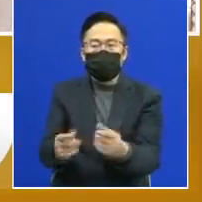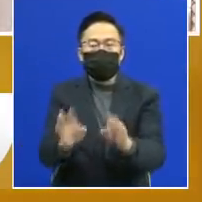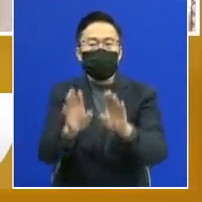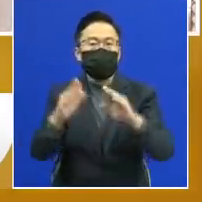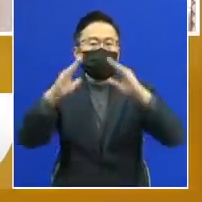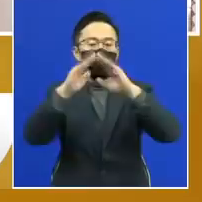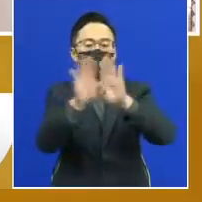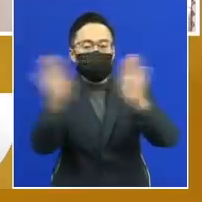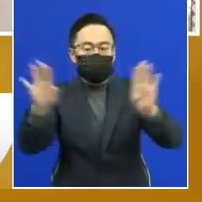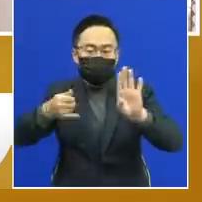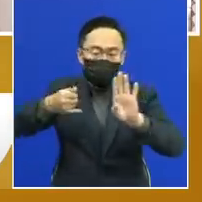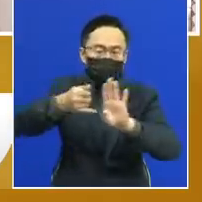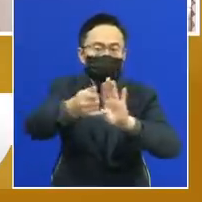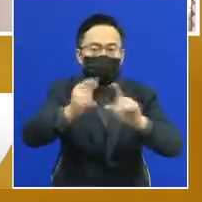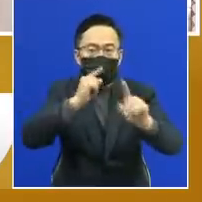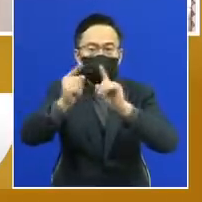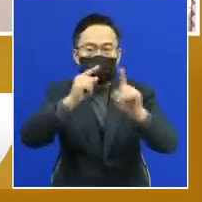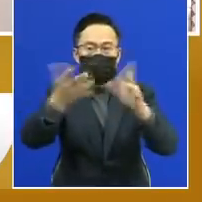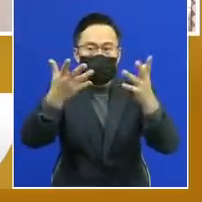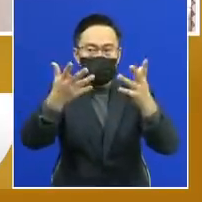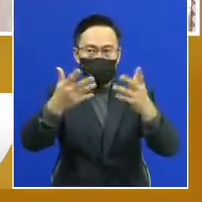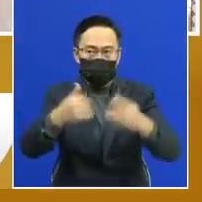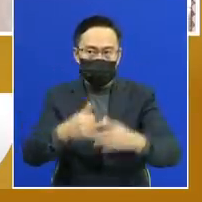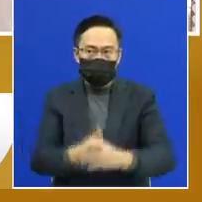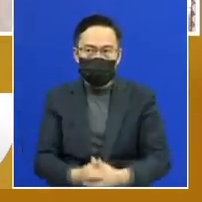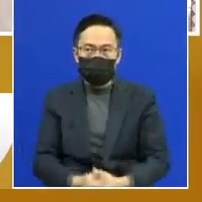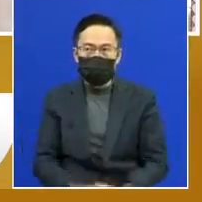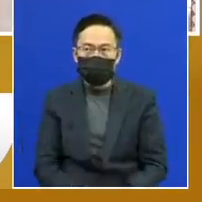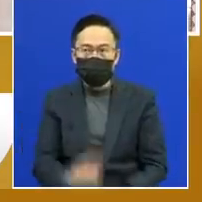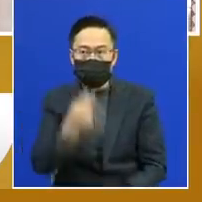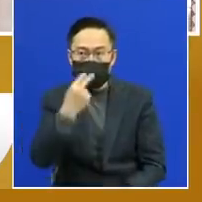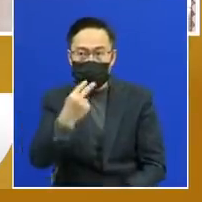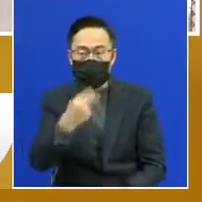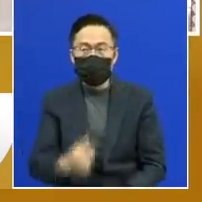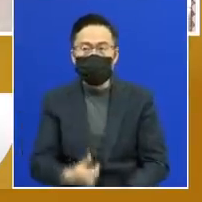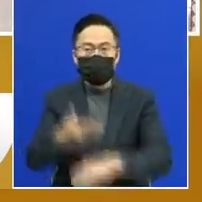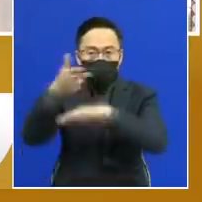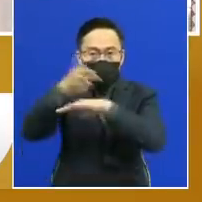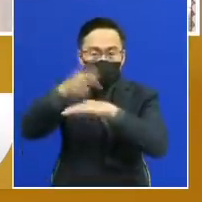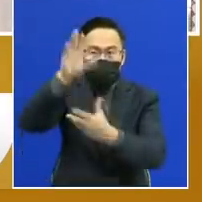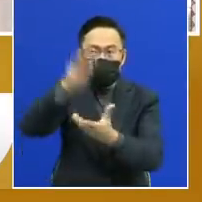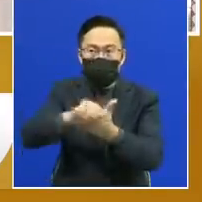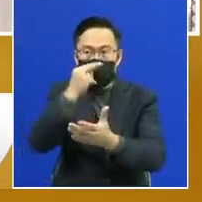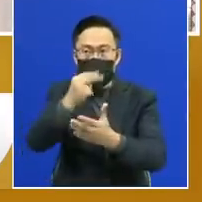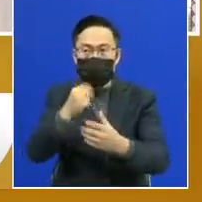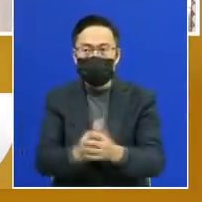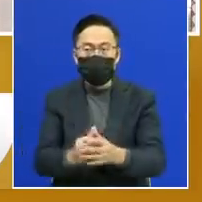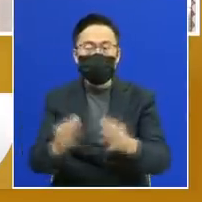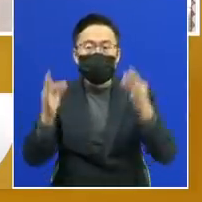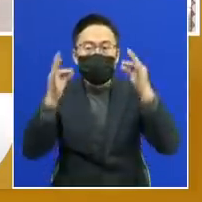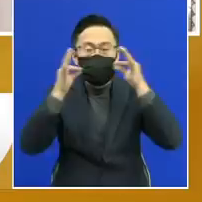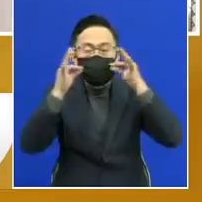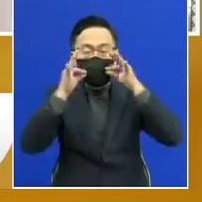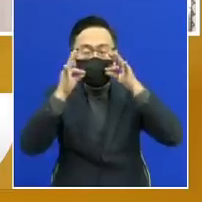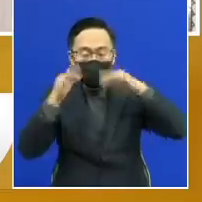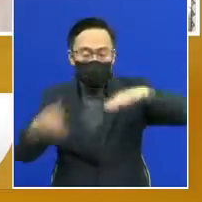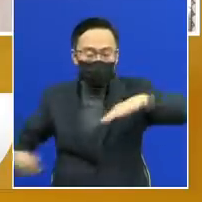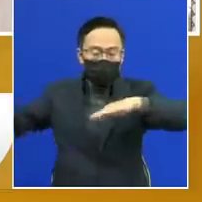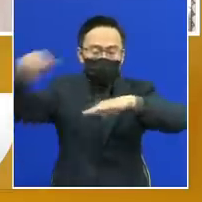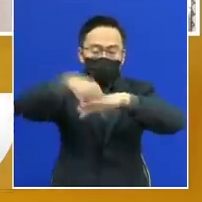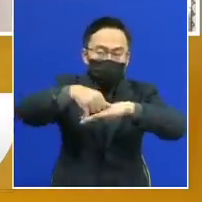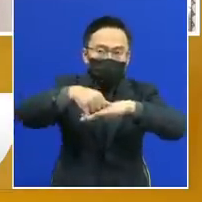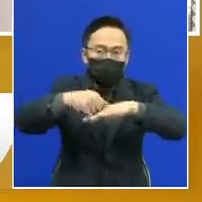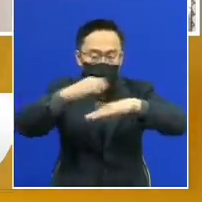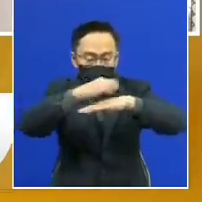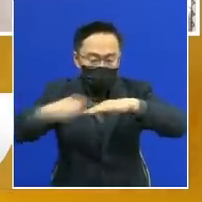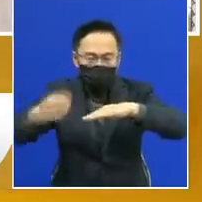เราก็มองว่าในคลิปวิดีโอนะคะน้องมันขึ้นมันกระโดดขึ้นแล้วมันก็ไปมันไม่มีพฤติกรรมข่วนอาจจะมีรอยบ้าง